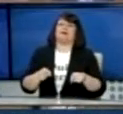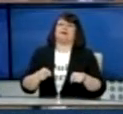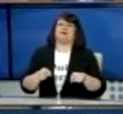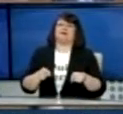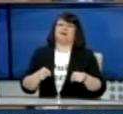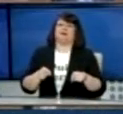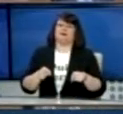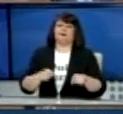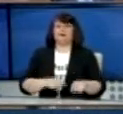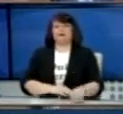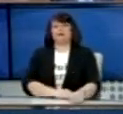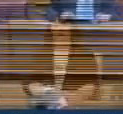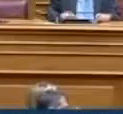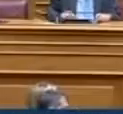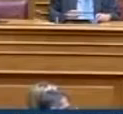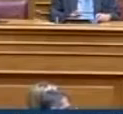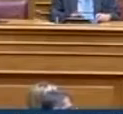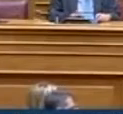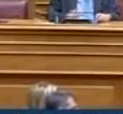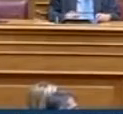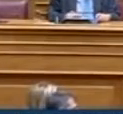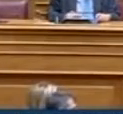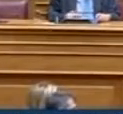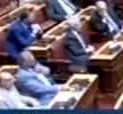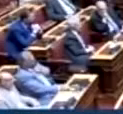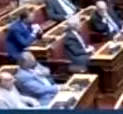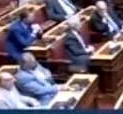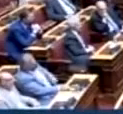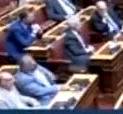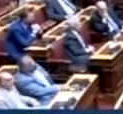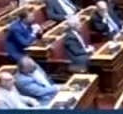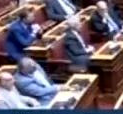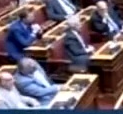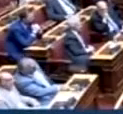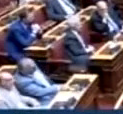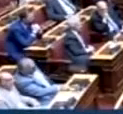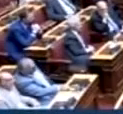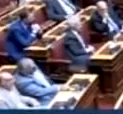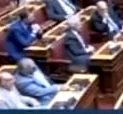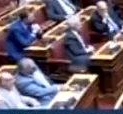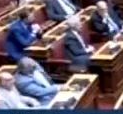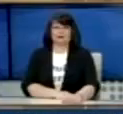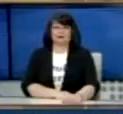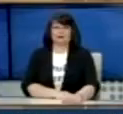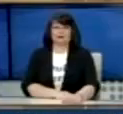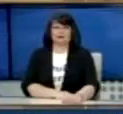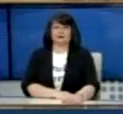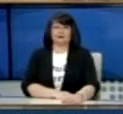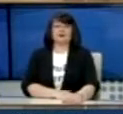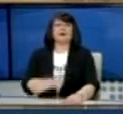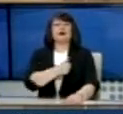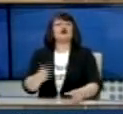διεξαγωγή εθνικών εκλογών. Θέλω να σας ρωτήσω σχετικά με αυτό. Νομίζω ότι το ξεκαθάρισε και